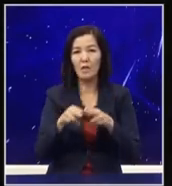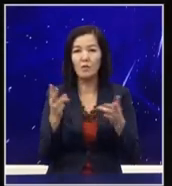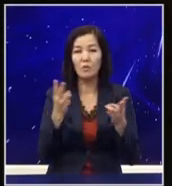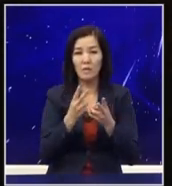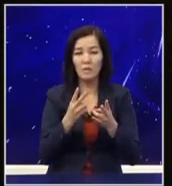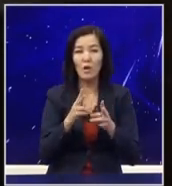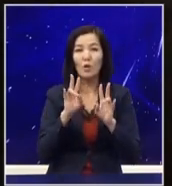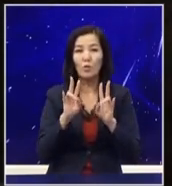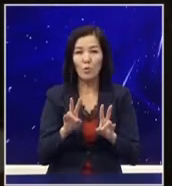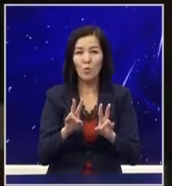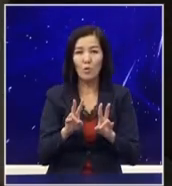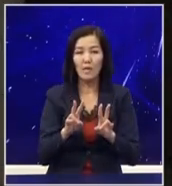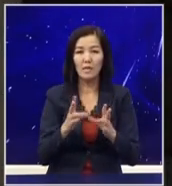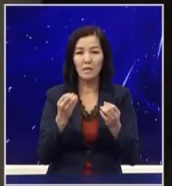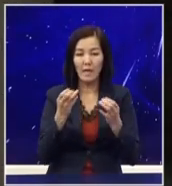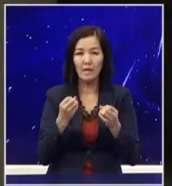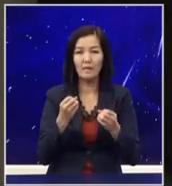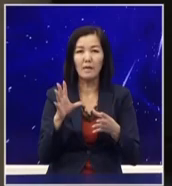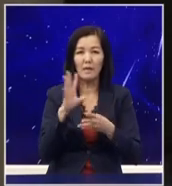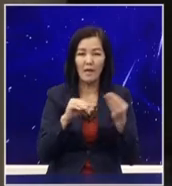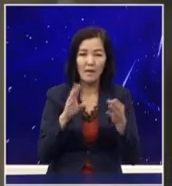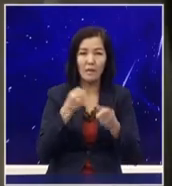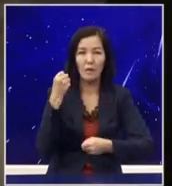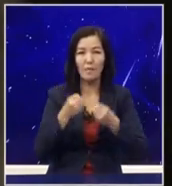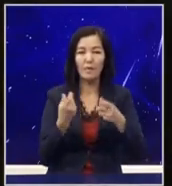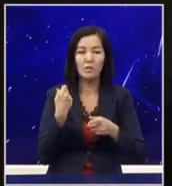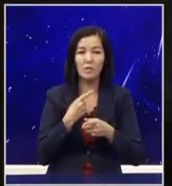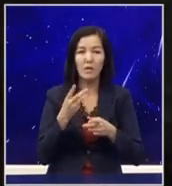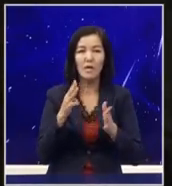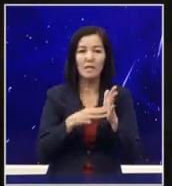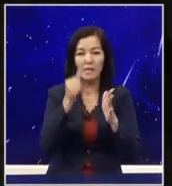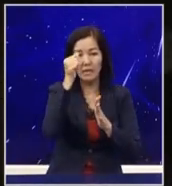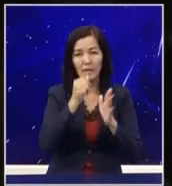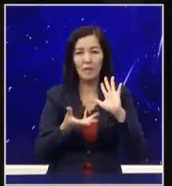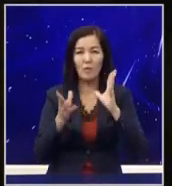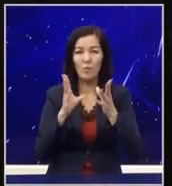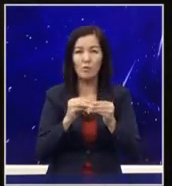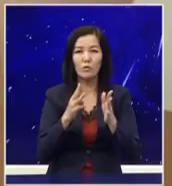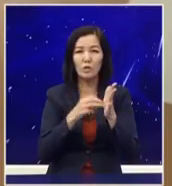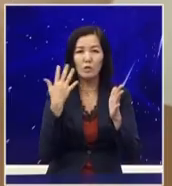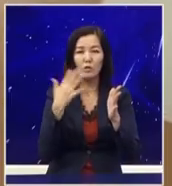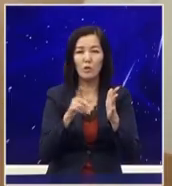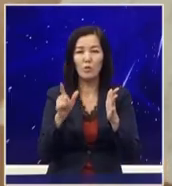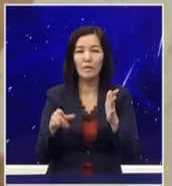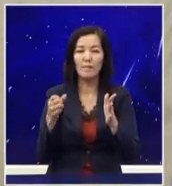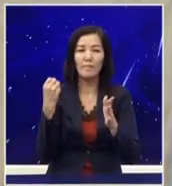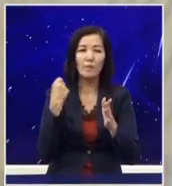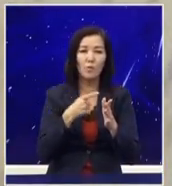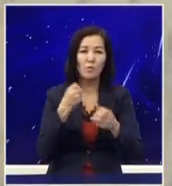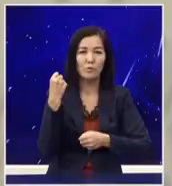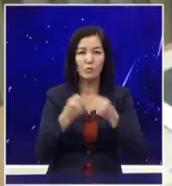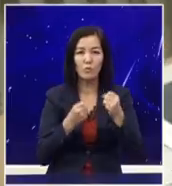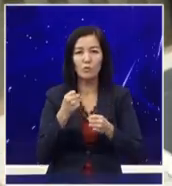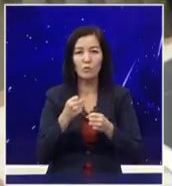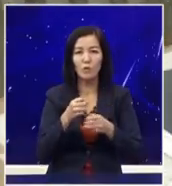болған. Құқық бұзушының заңсыз әрекеті қаралып жатыр. Жалпы 8 айдың қорытындысы бойынша облыста 850 адам мас күйінде көлік